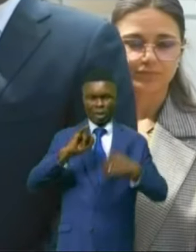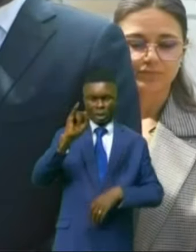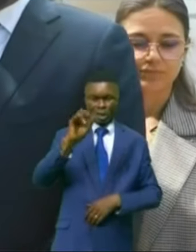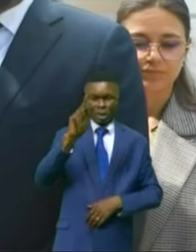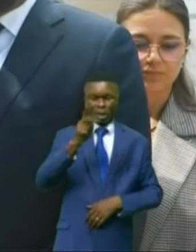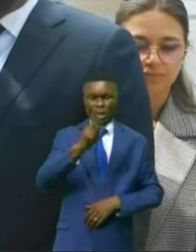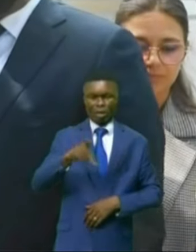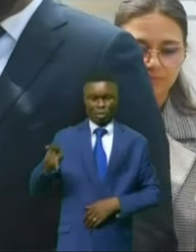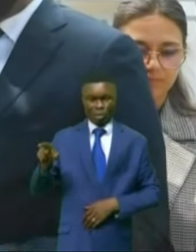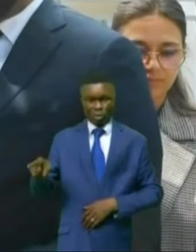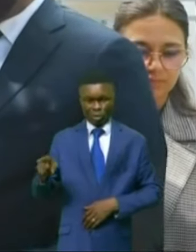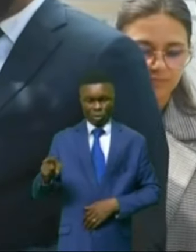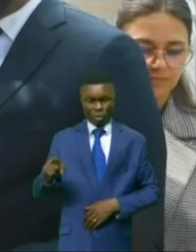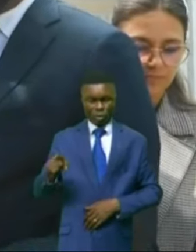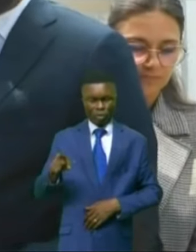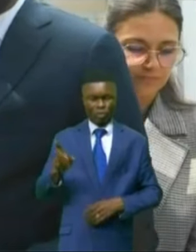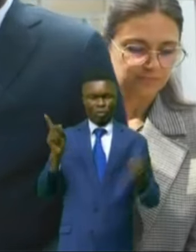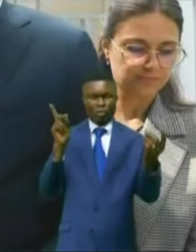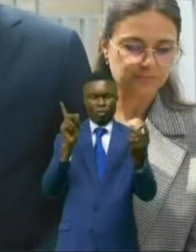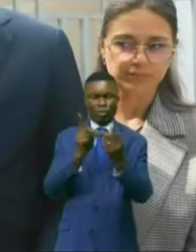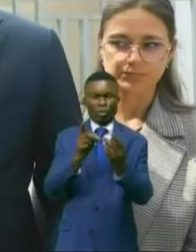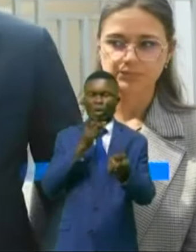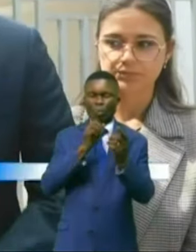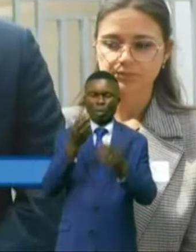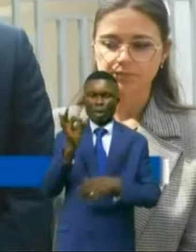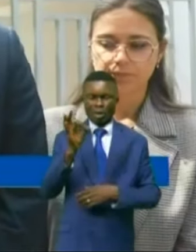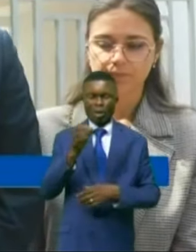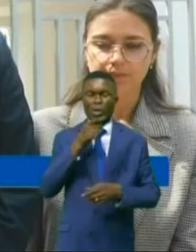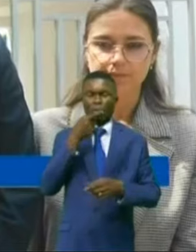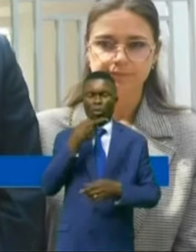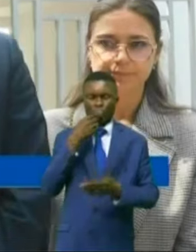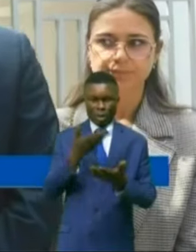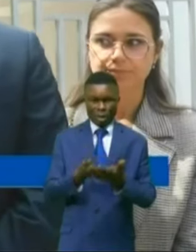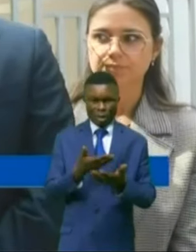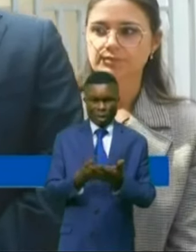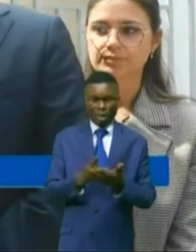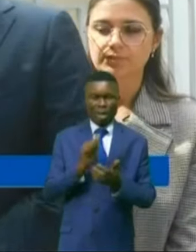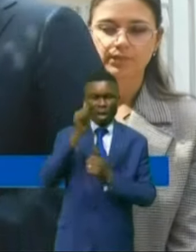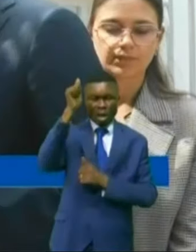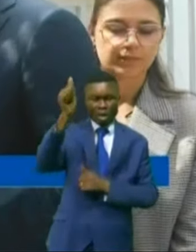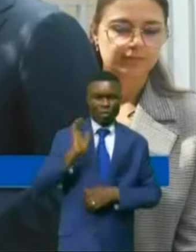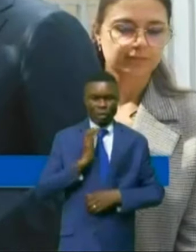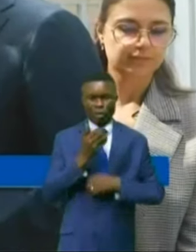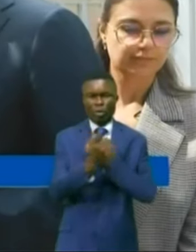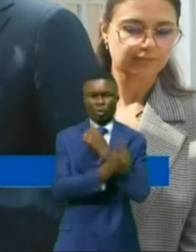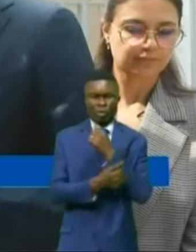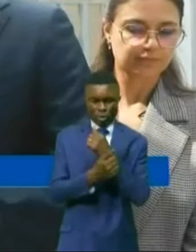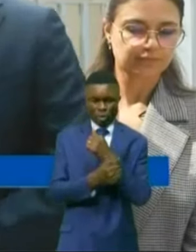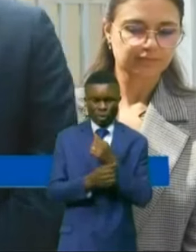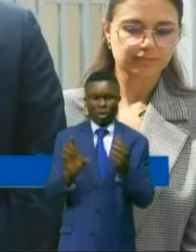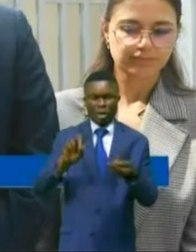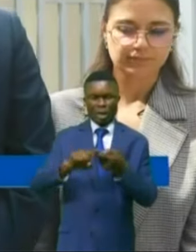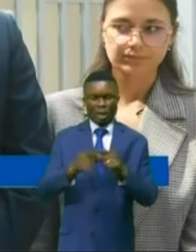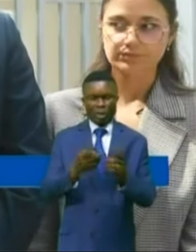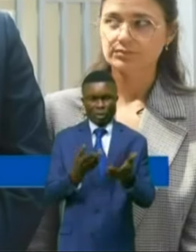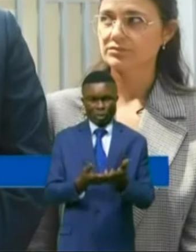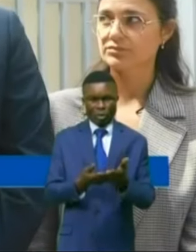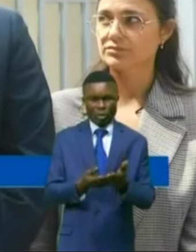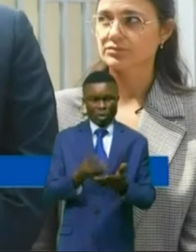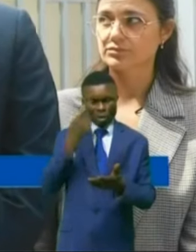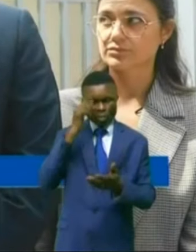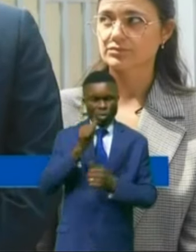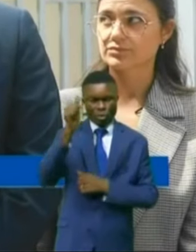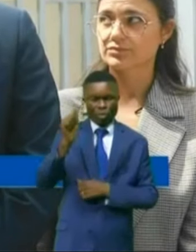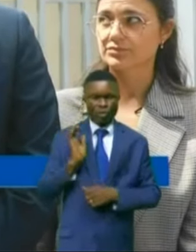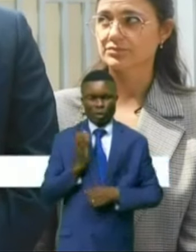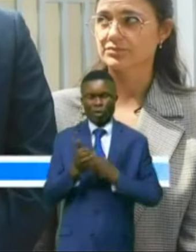conseil d'administration, on n'a jamais eu un rendez-vous pour échanger. On a échangé pour l'avenir de notre franche collaboration et pour aussi l'avenir de notre